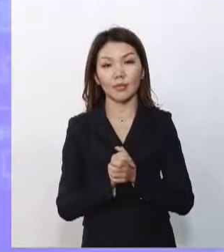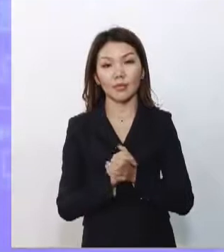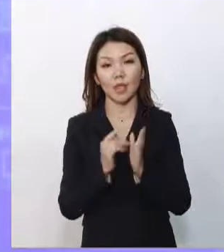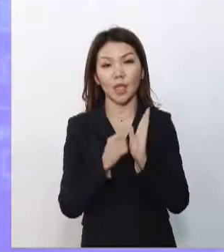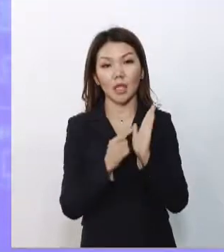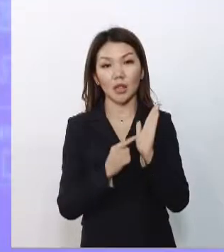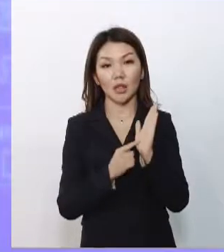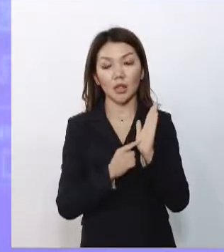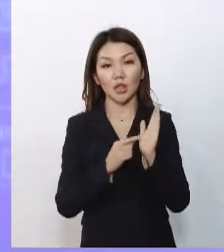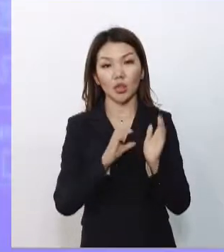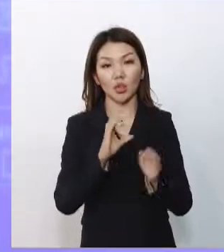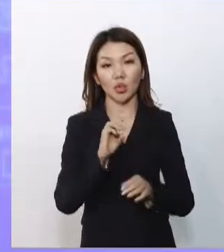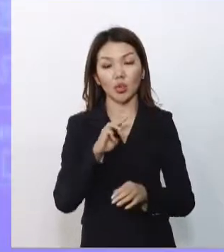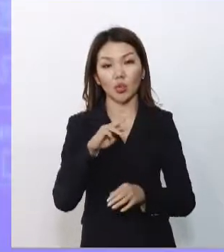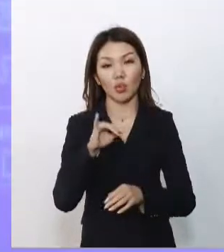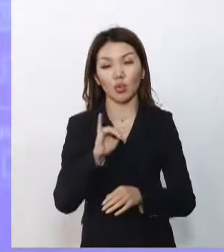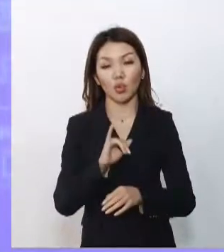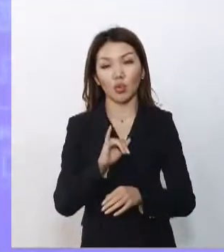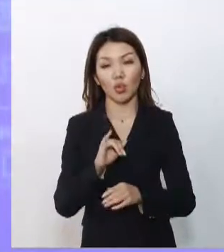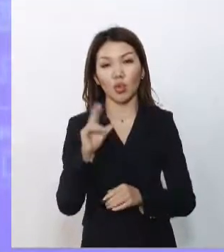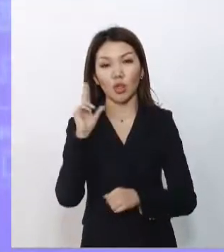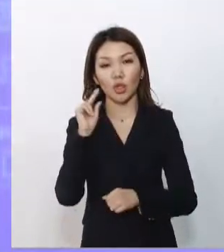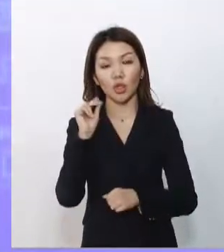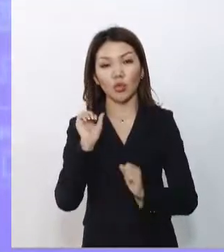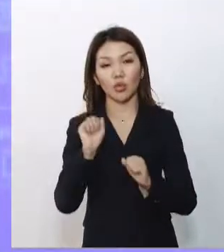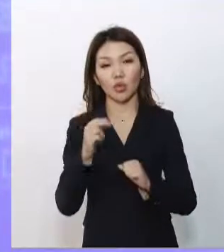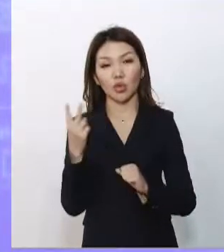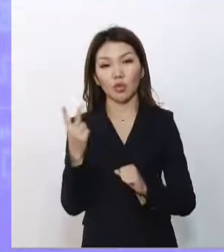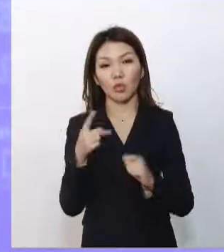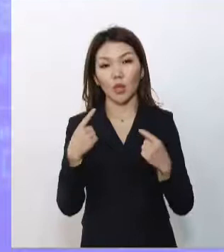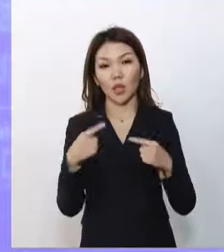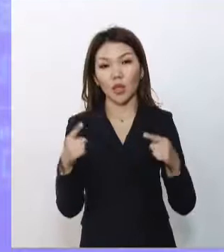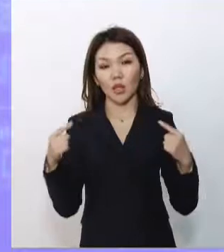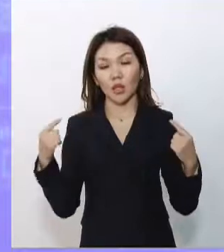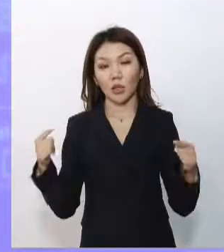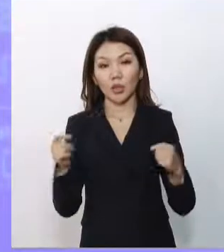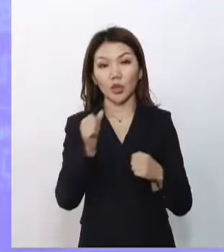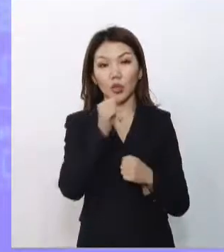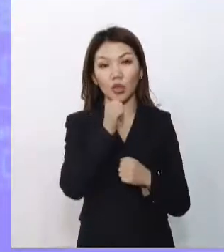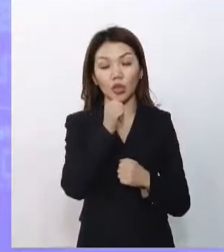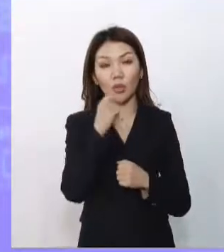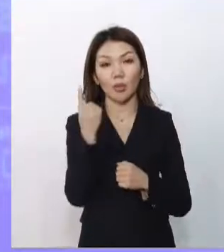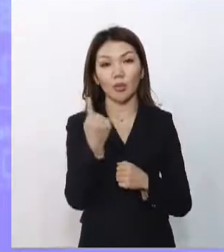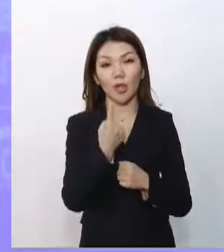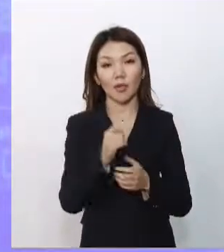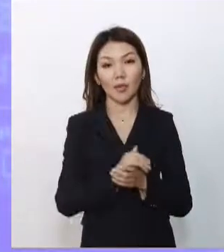Разделить сумму на число можно двумя способами. Первый способ.